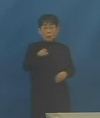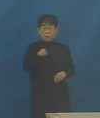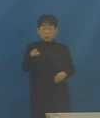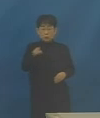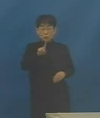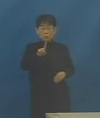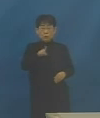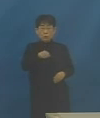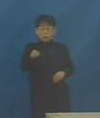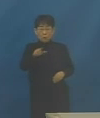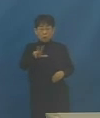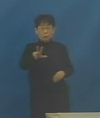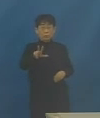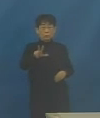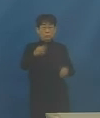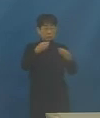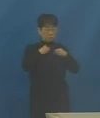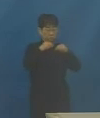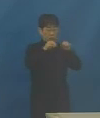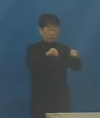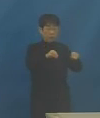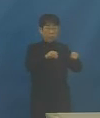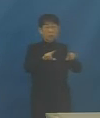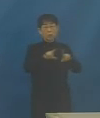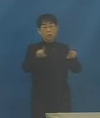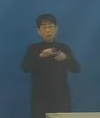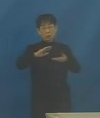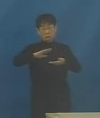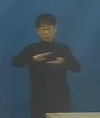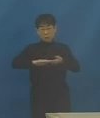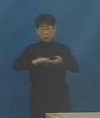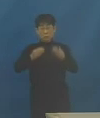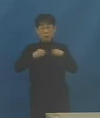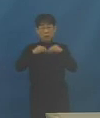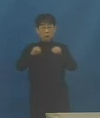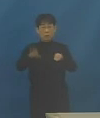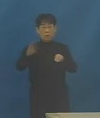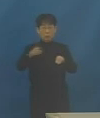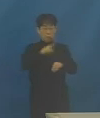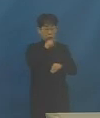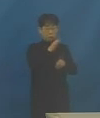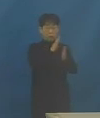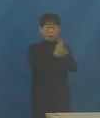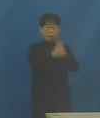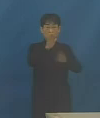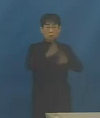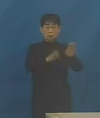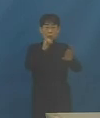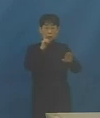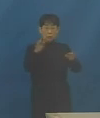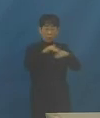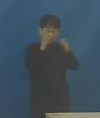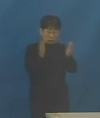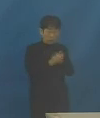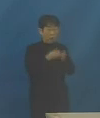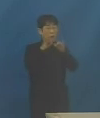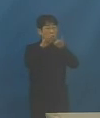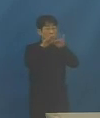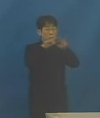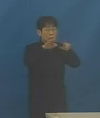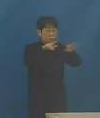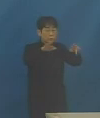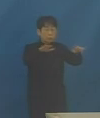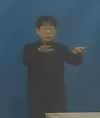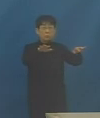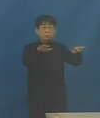ますもちろん接触感染もあると思われますが本県の実情を見ていますとたいていこう飛沫で写ってる